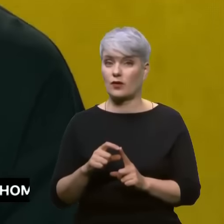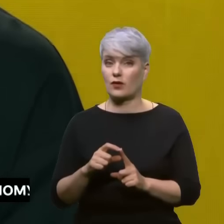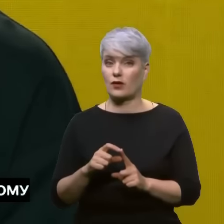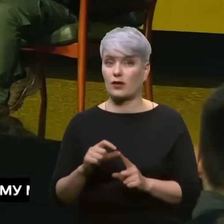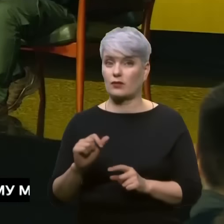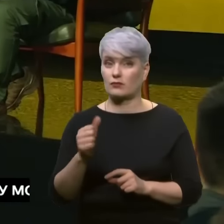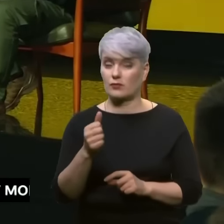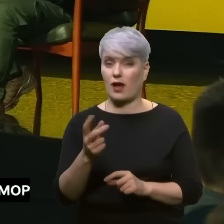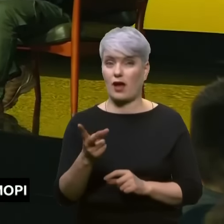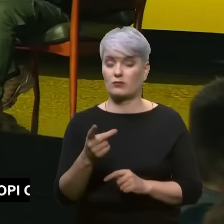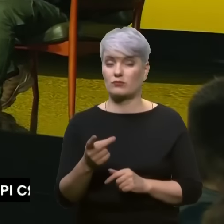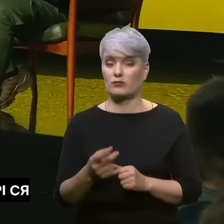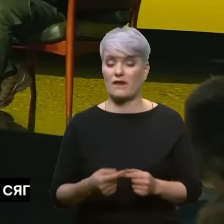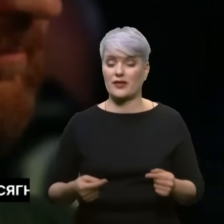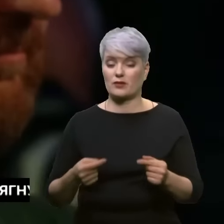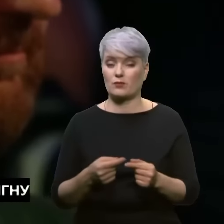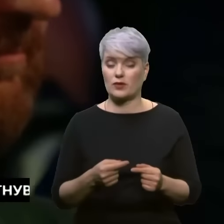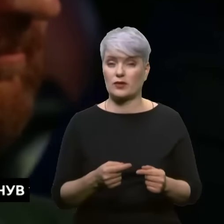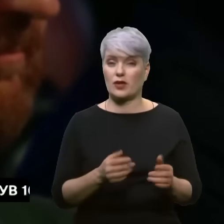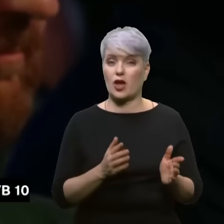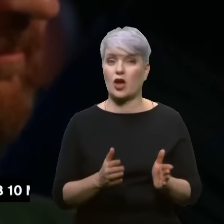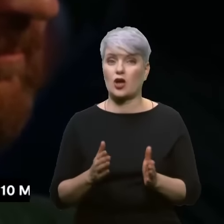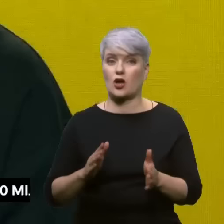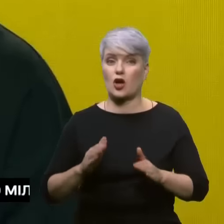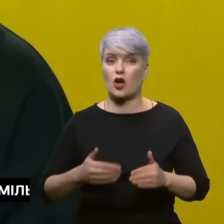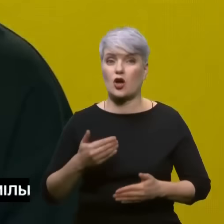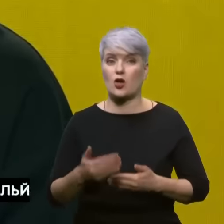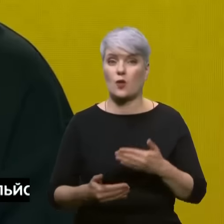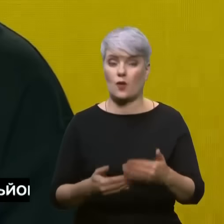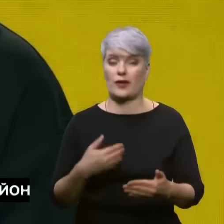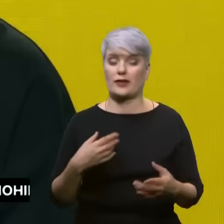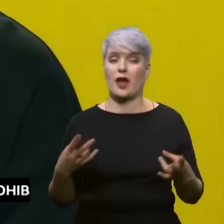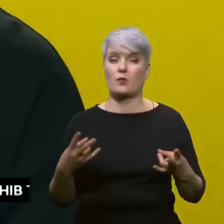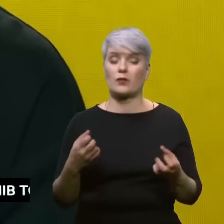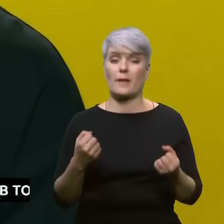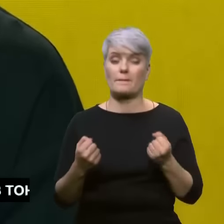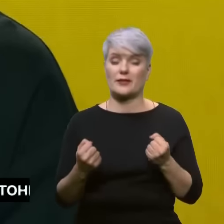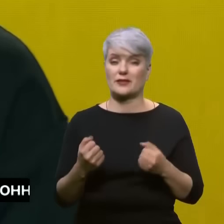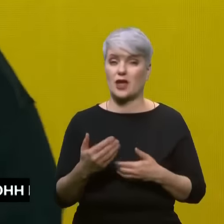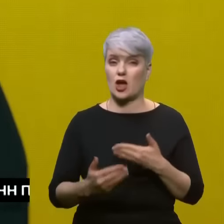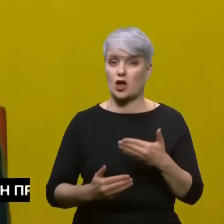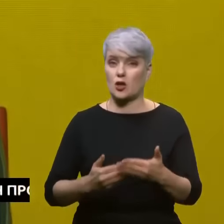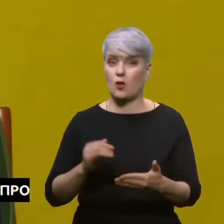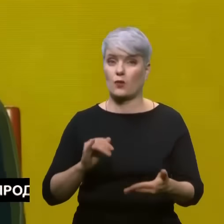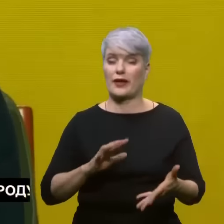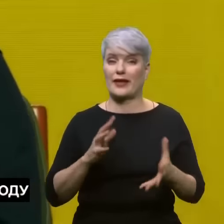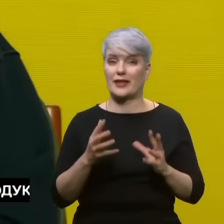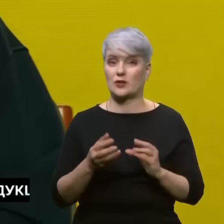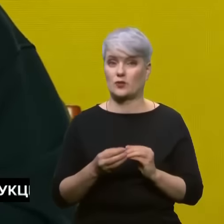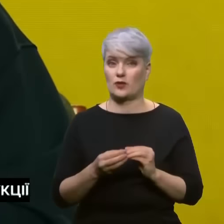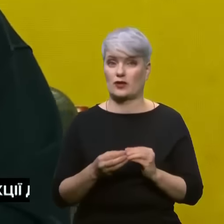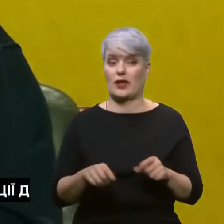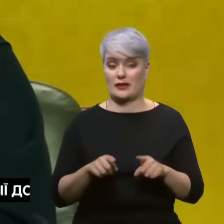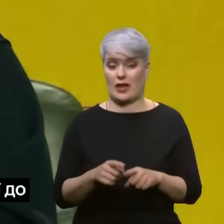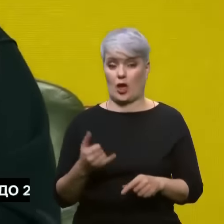відповідний крок. Нам потрібні міцні кроки і результати. Ось і все. І ось такі таке у мене відношення. Я не